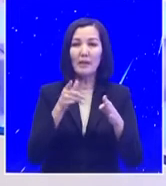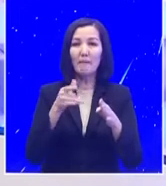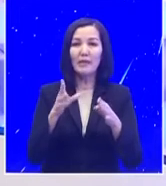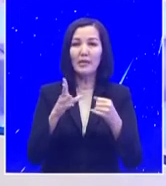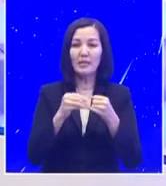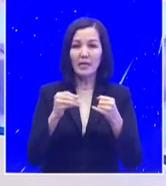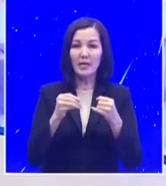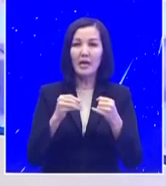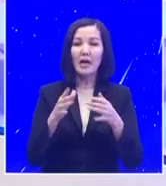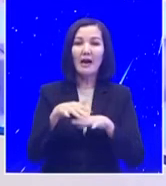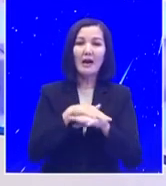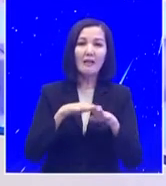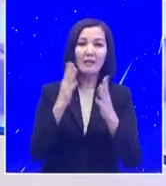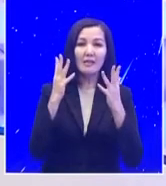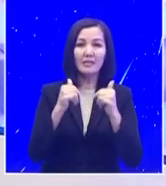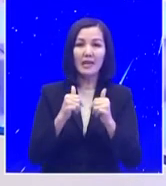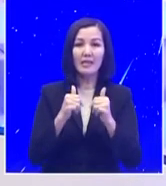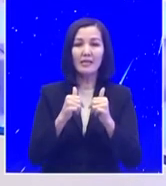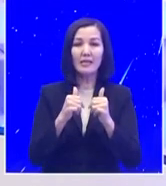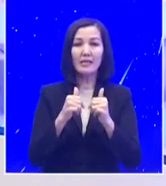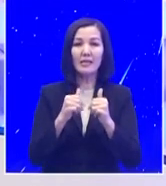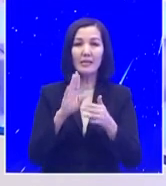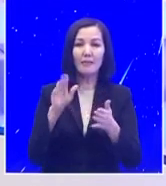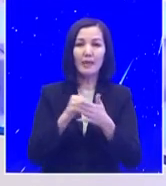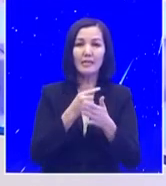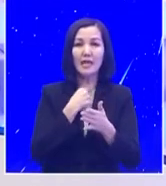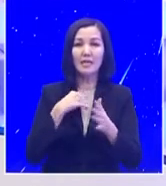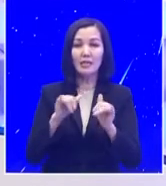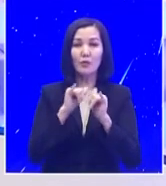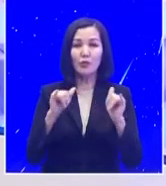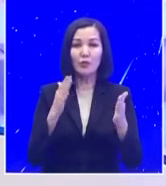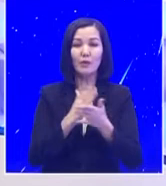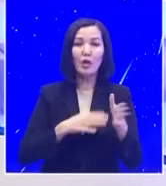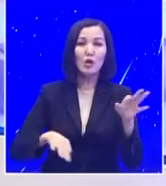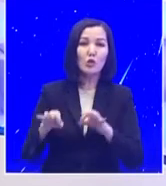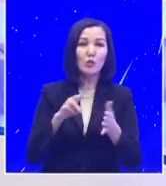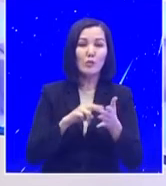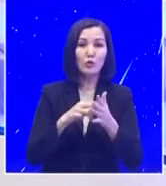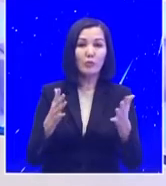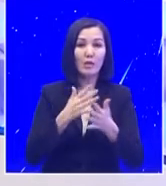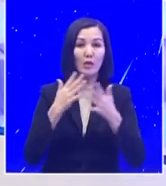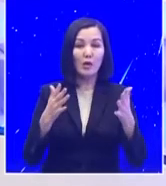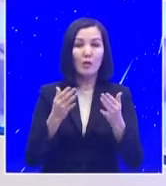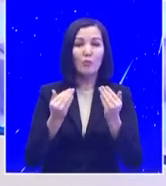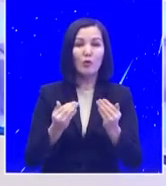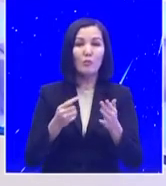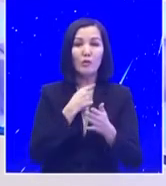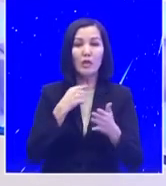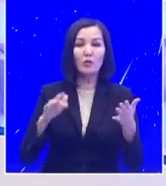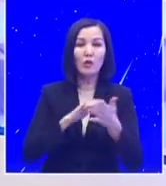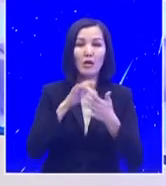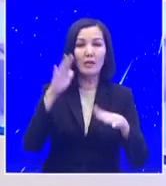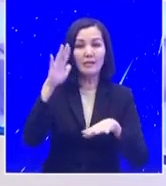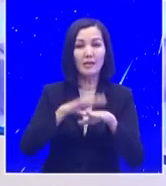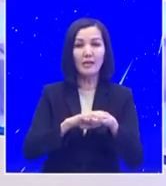38,5 гектар. Халқының саны да Жетісудің бас қаласы да өсіп келеді. Жоба жоспарлар да ауқымды. Бұған бүгін Талдықорған қаласының